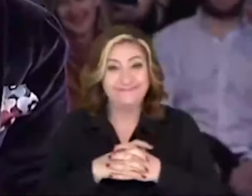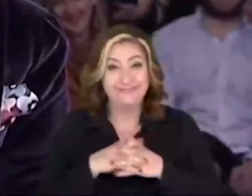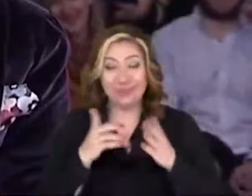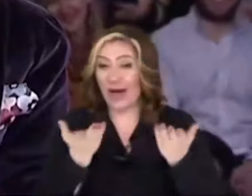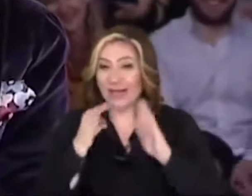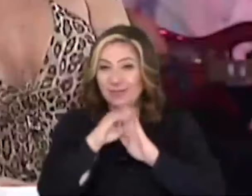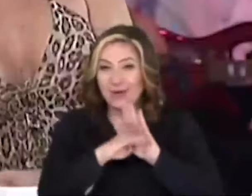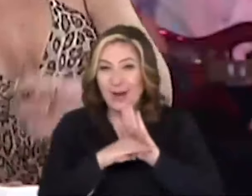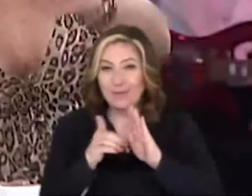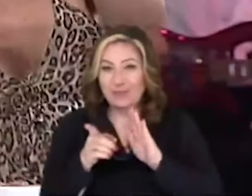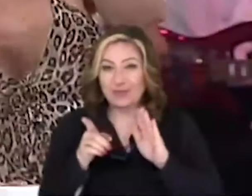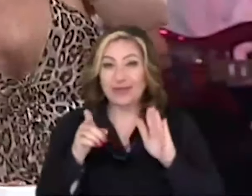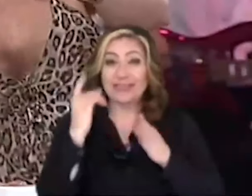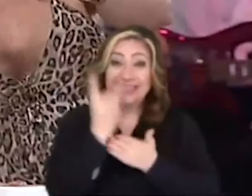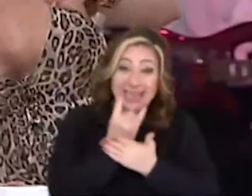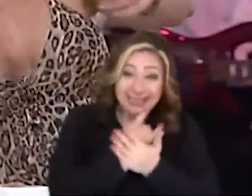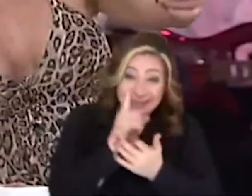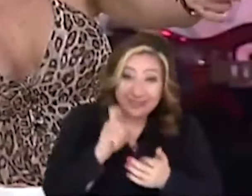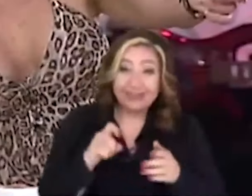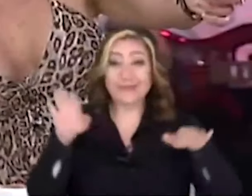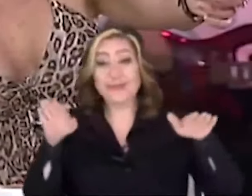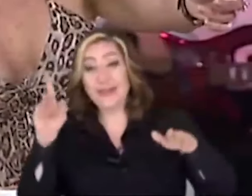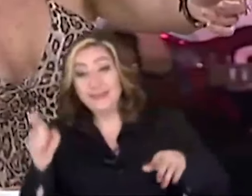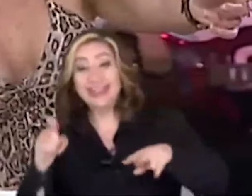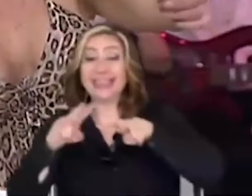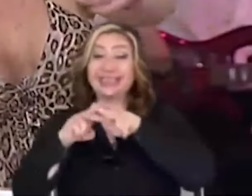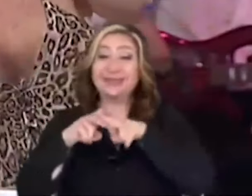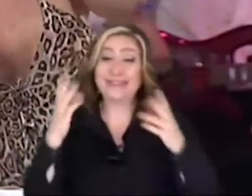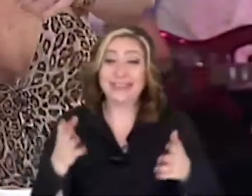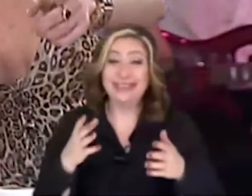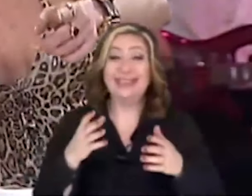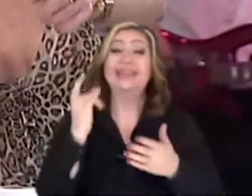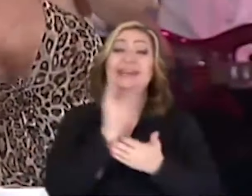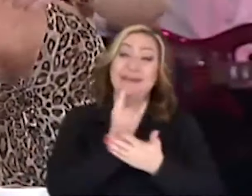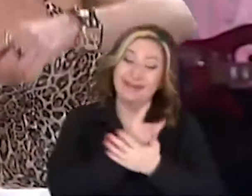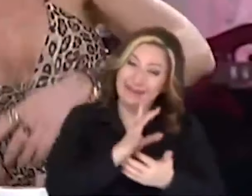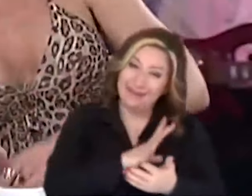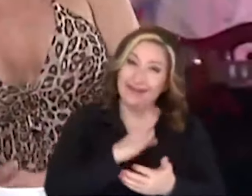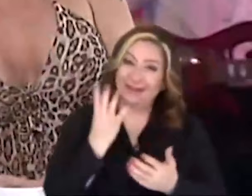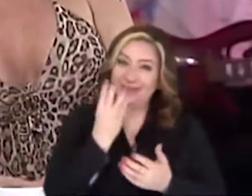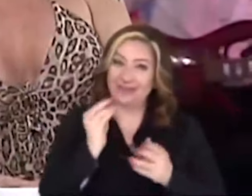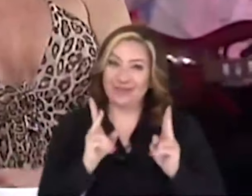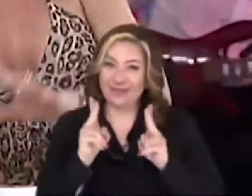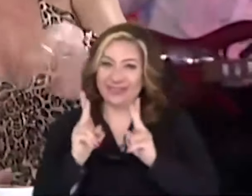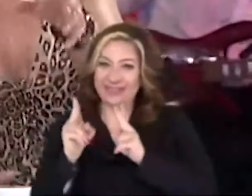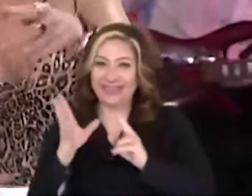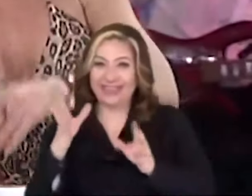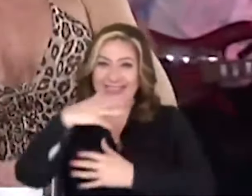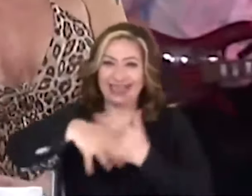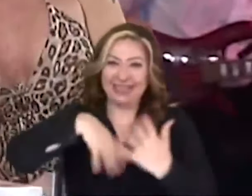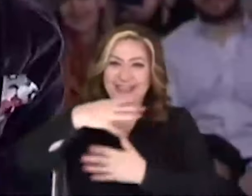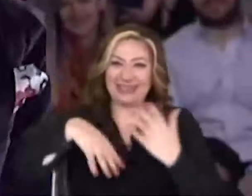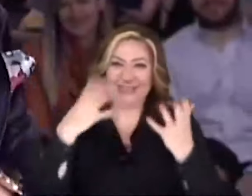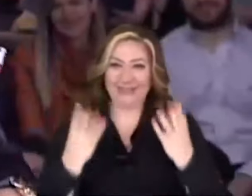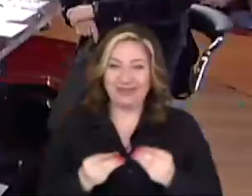Bu hangi program? Burçlar mı, seks mi? Akrepten çıktı. Cinsellik de var. Siz çok güzel montajlamışsınız. İkisi